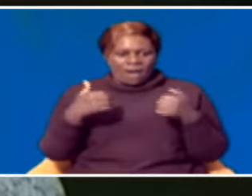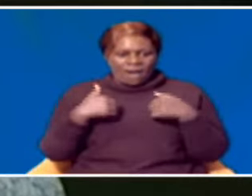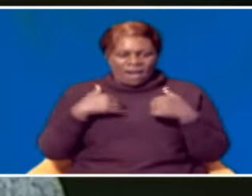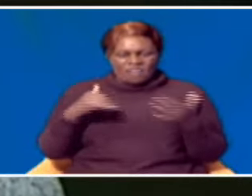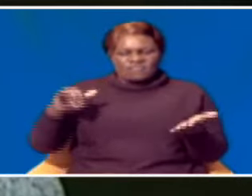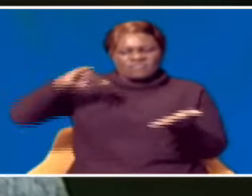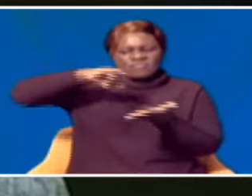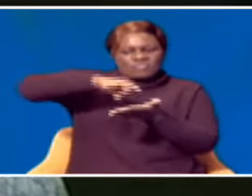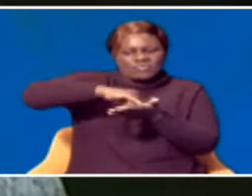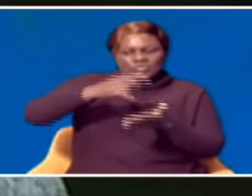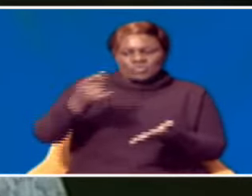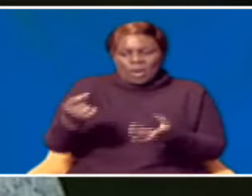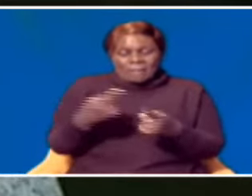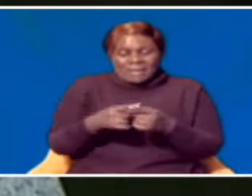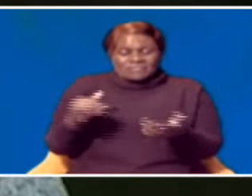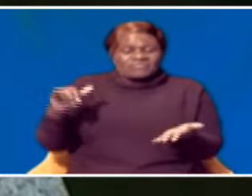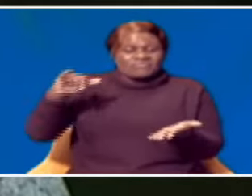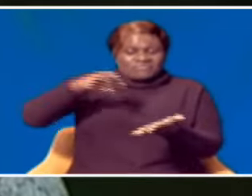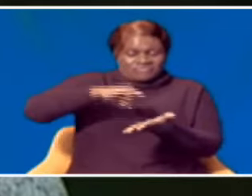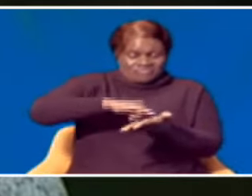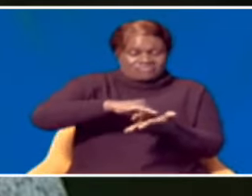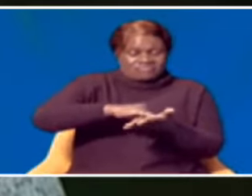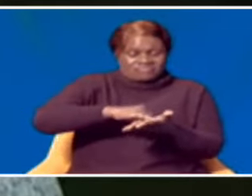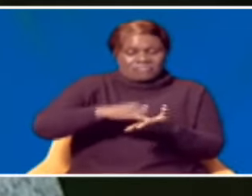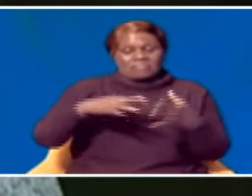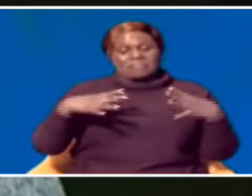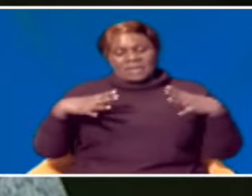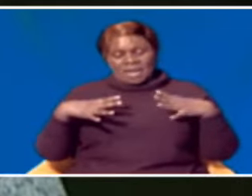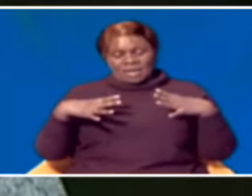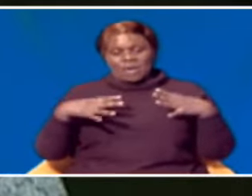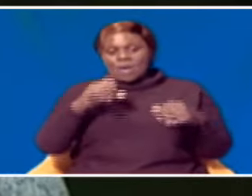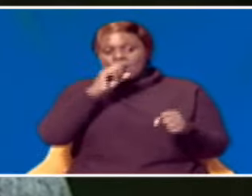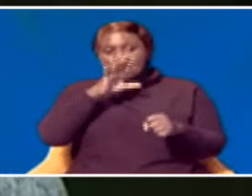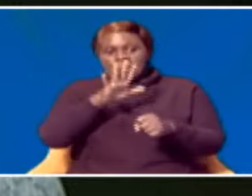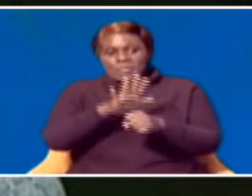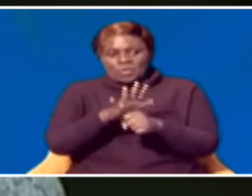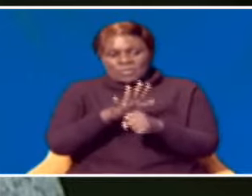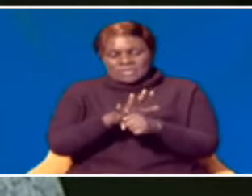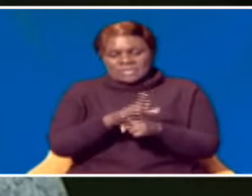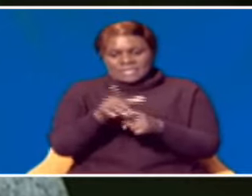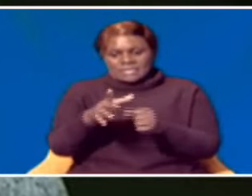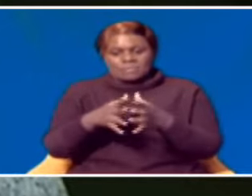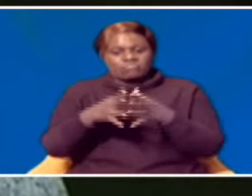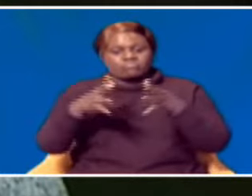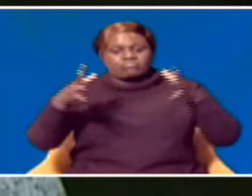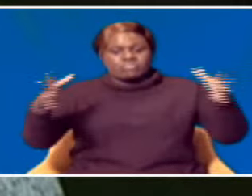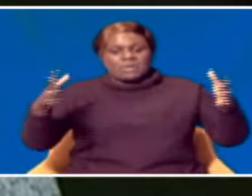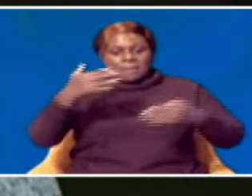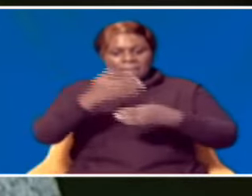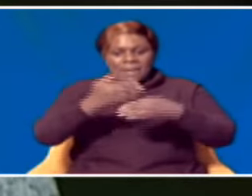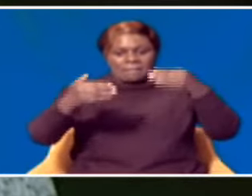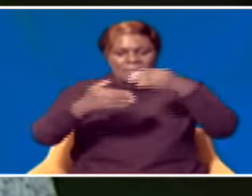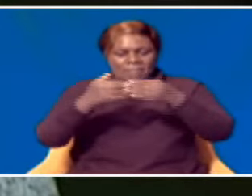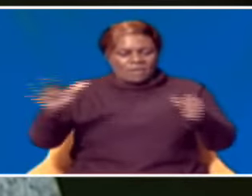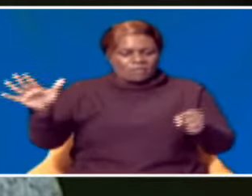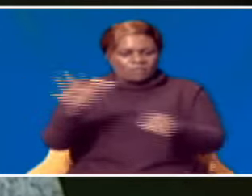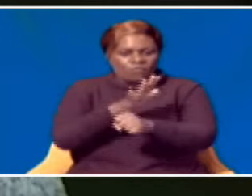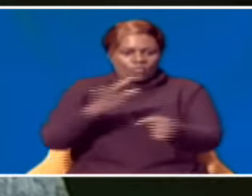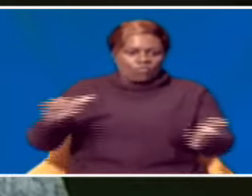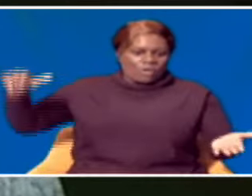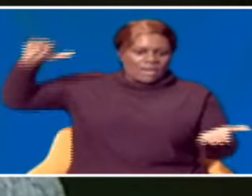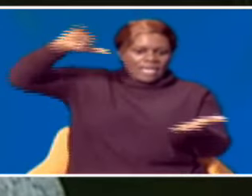airstrip kadogo, but sasa tunajifunia maana raisi ameahidi kwamba inaenda kutengenezwa iwe full